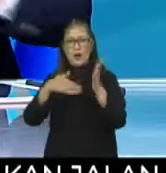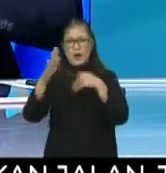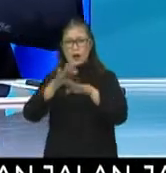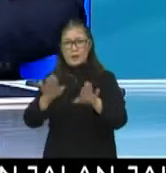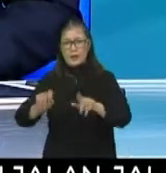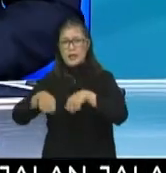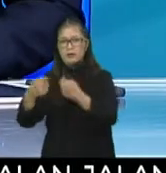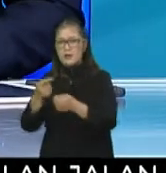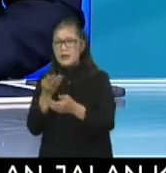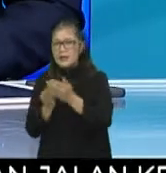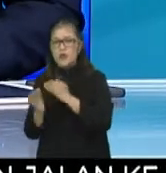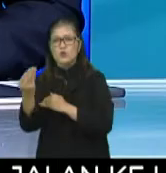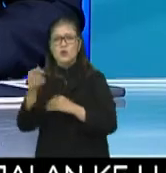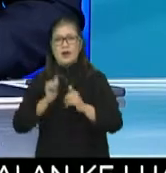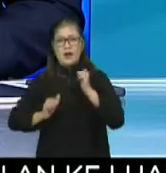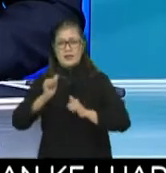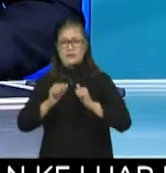mendaftar dan mengikuti kegiatan ini.